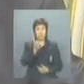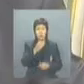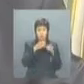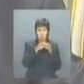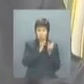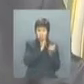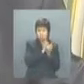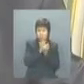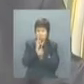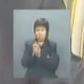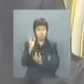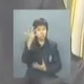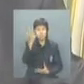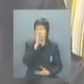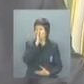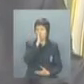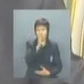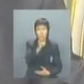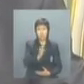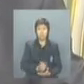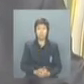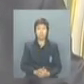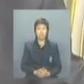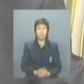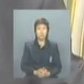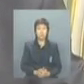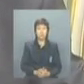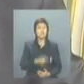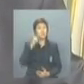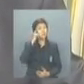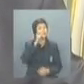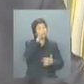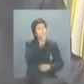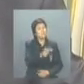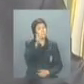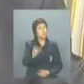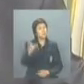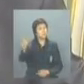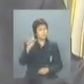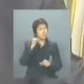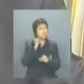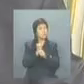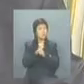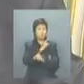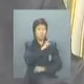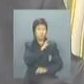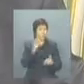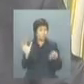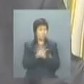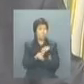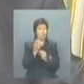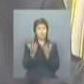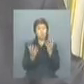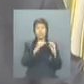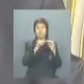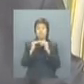ไม่มีฝ่ายนะครับก็เชื่อว่าทุกท่านเนี่ยจะทำหน้าที่ ด้วยความเป็นธรรมนะครับ